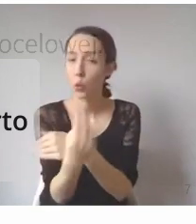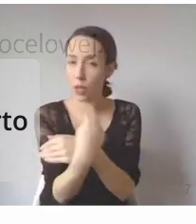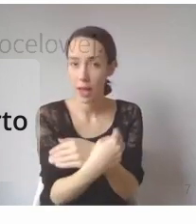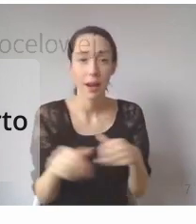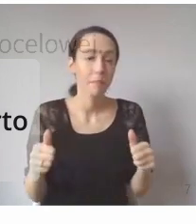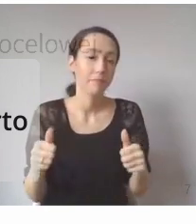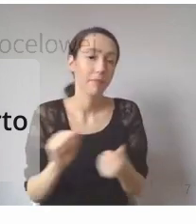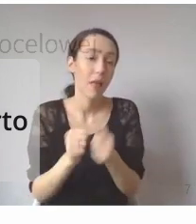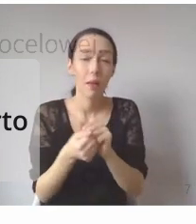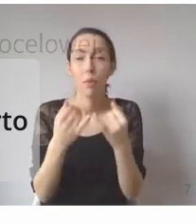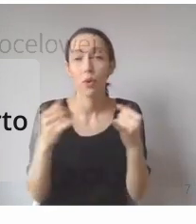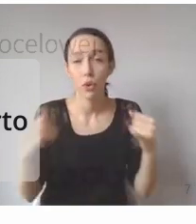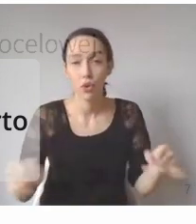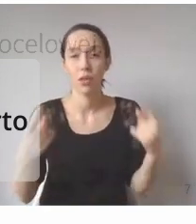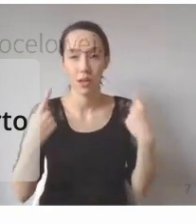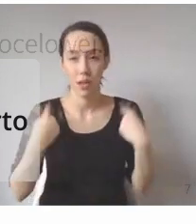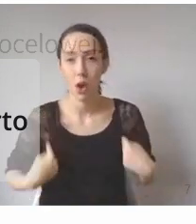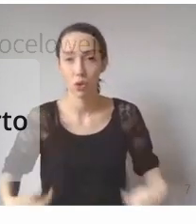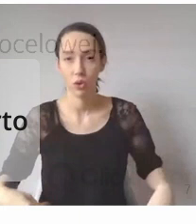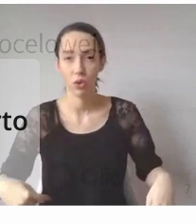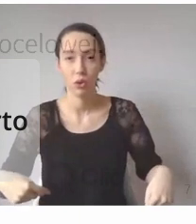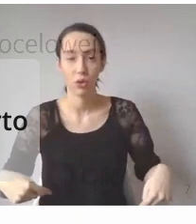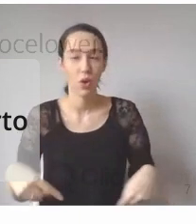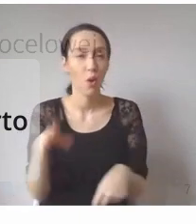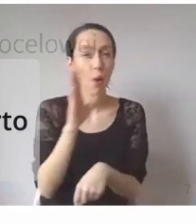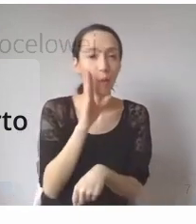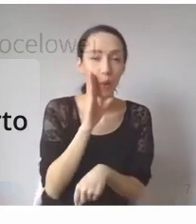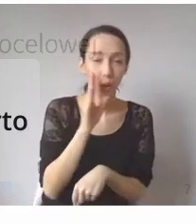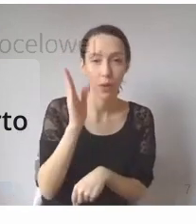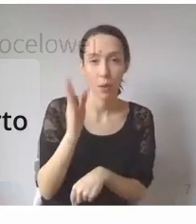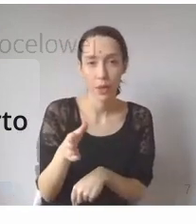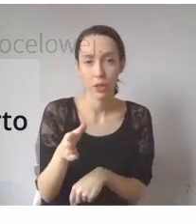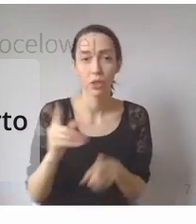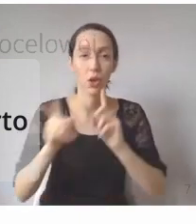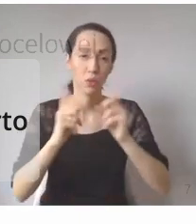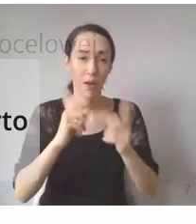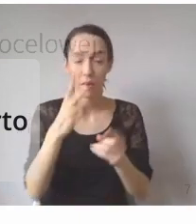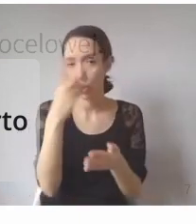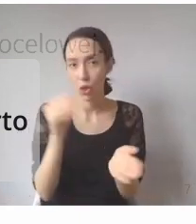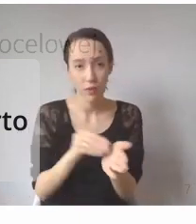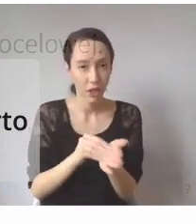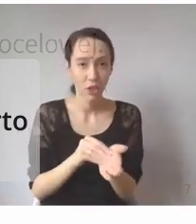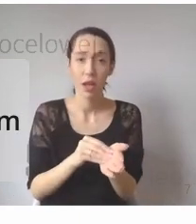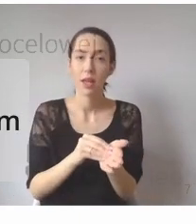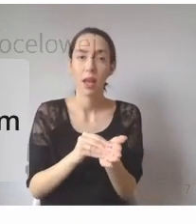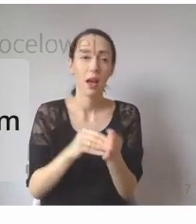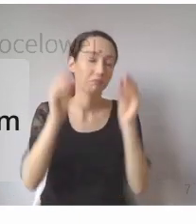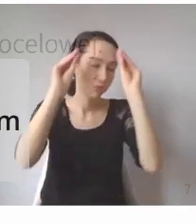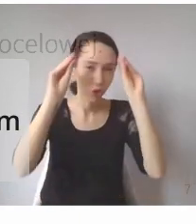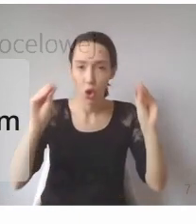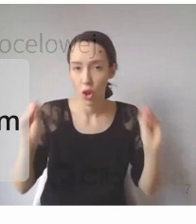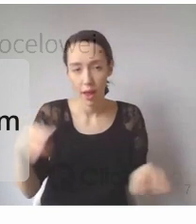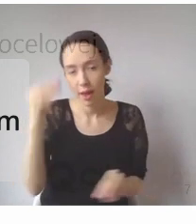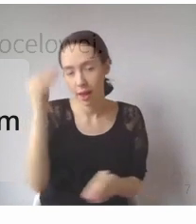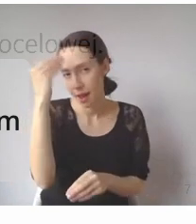inna osoba z waszej branży, z którą chcielibyście wymienić doświadczenie, na przykład odnośnie szkoleń, które warto zrobić. Jeżeli